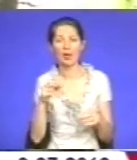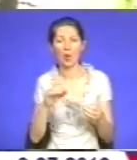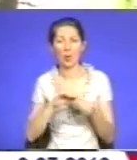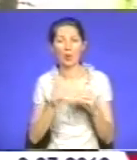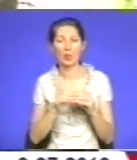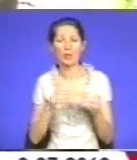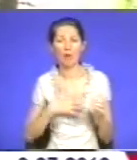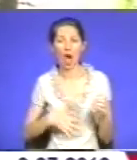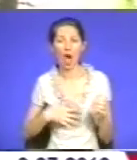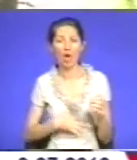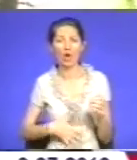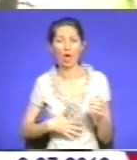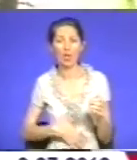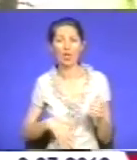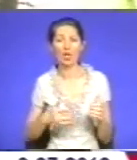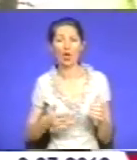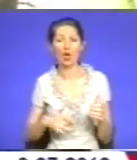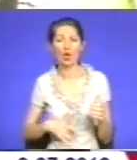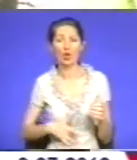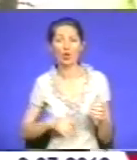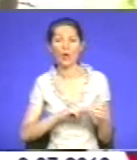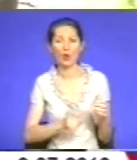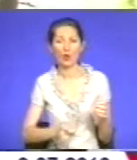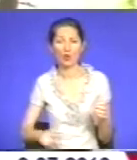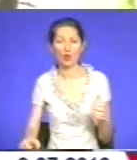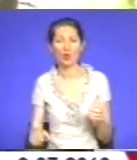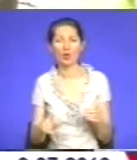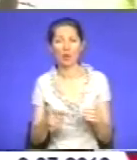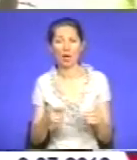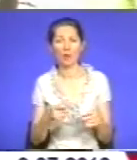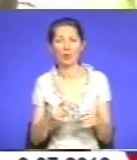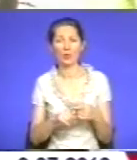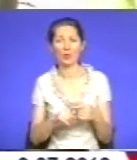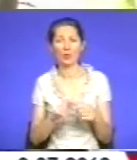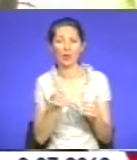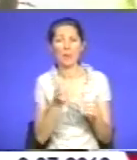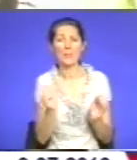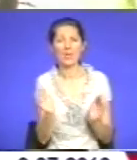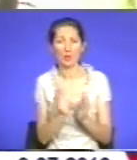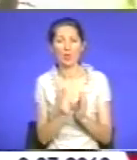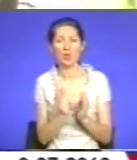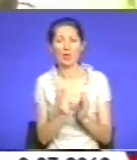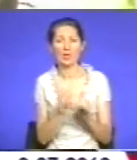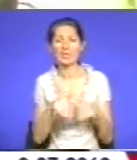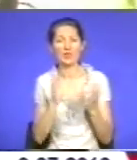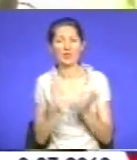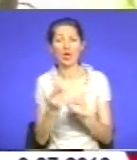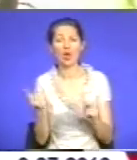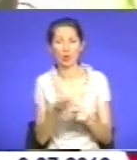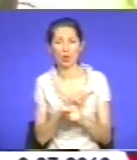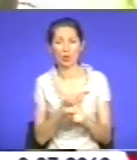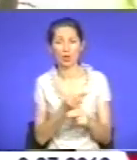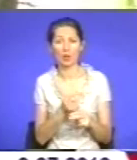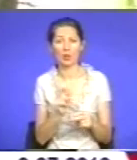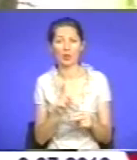розлади в шунково-кишкового тракту, принаймні їх мінімізувати. Або взагалі уникнути, що,